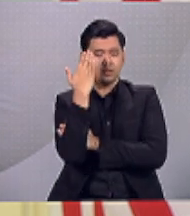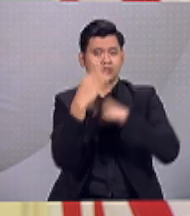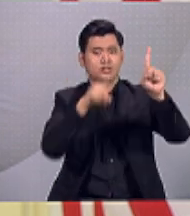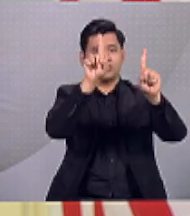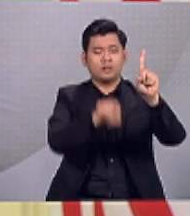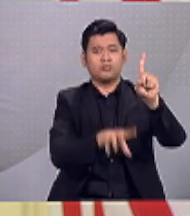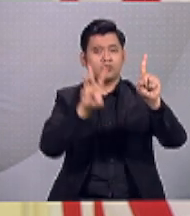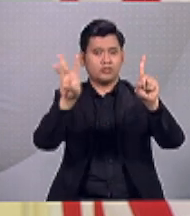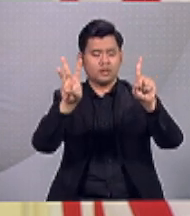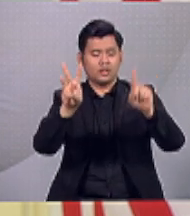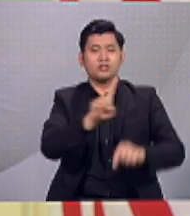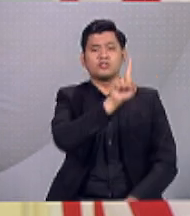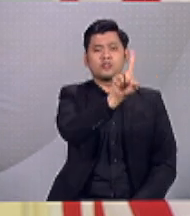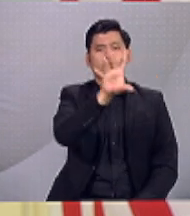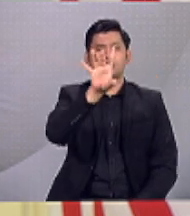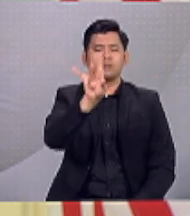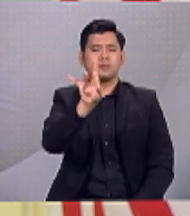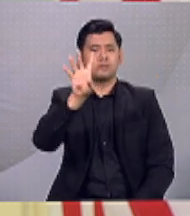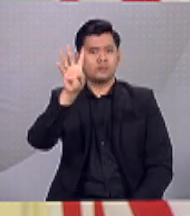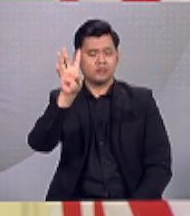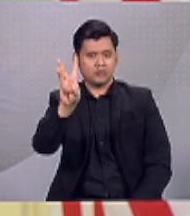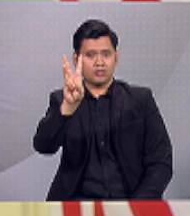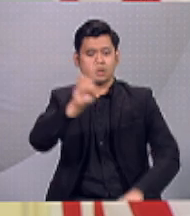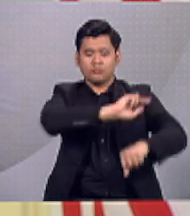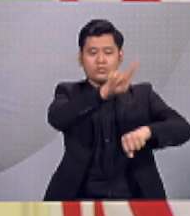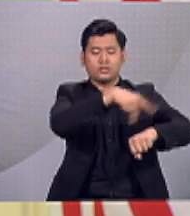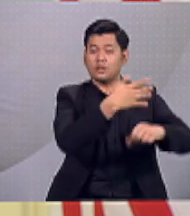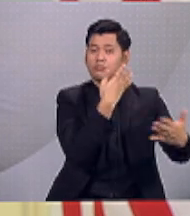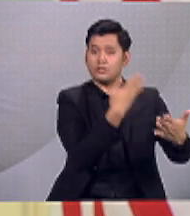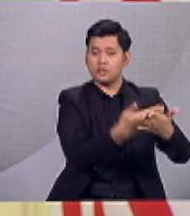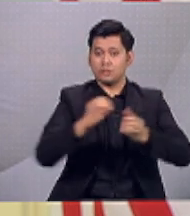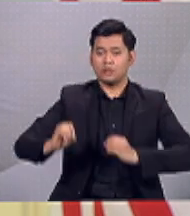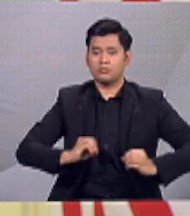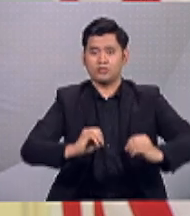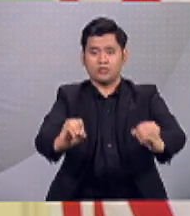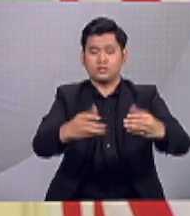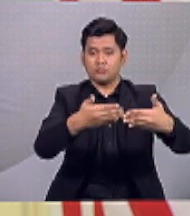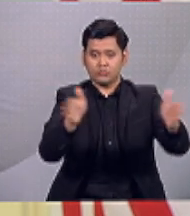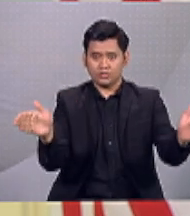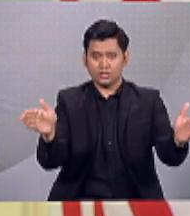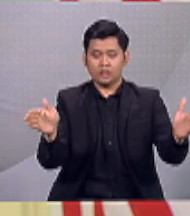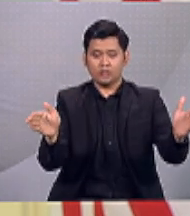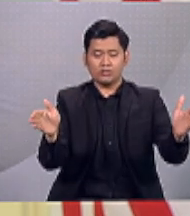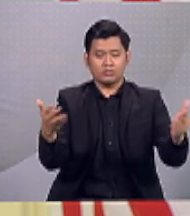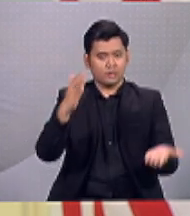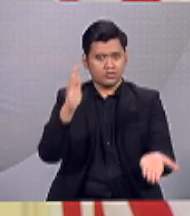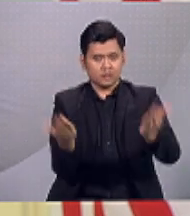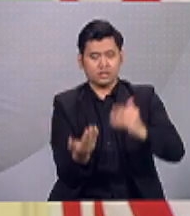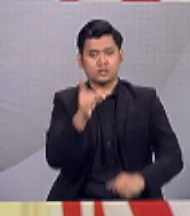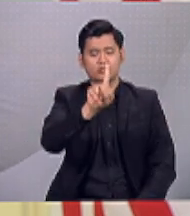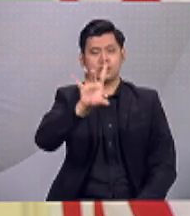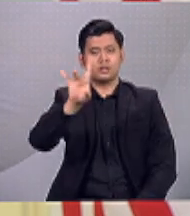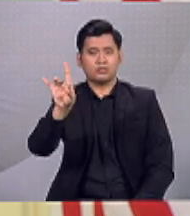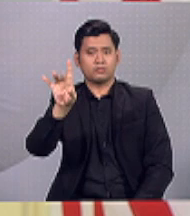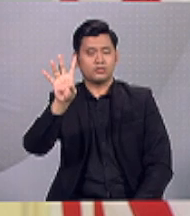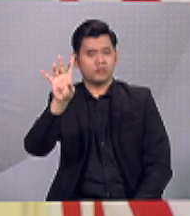sebanyak 186 pusat kuarantin telah pun beroperasi berbanding dengan 187